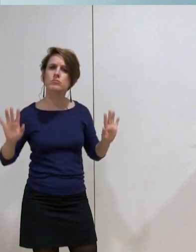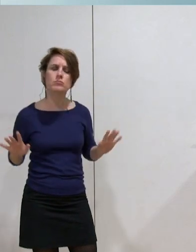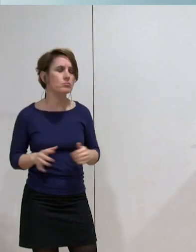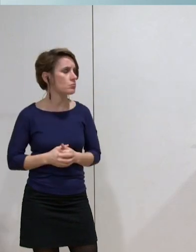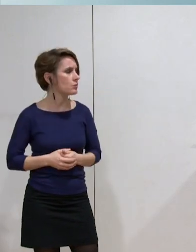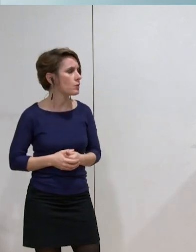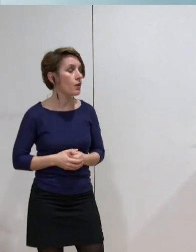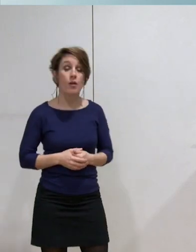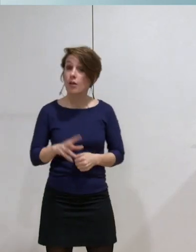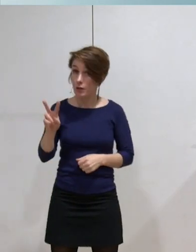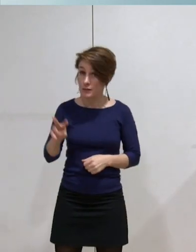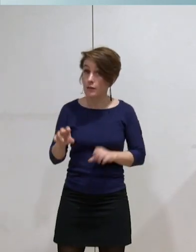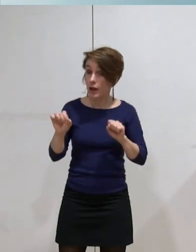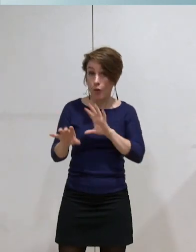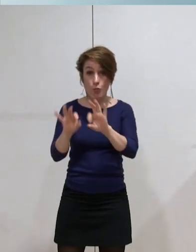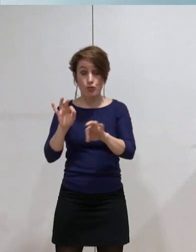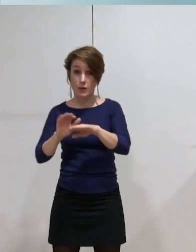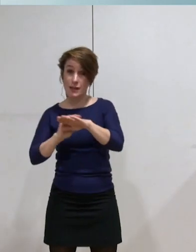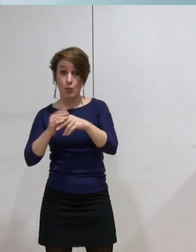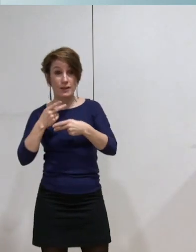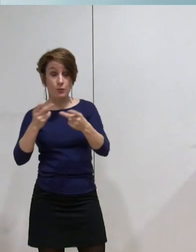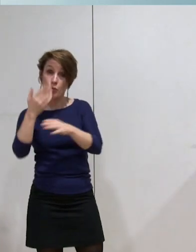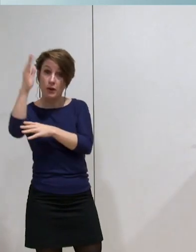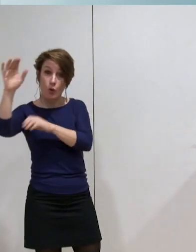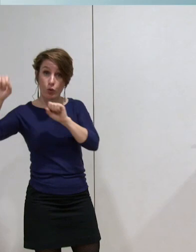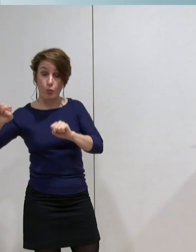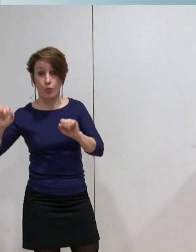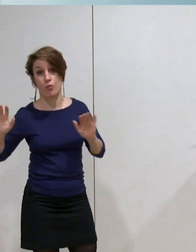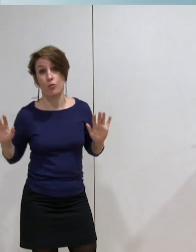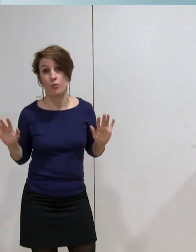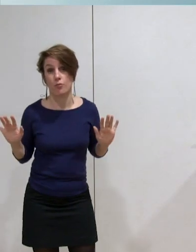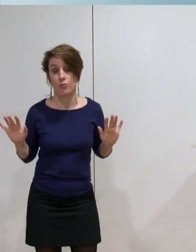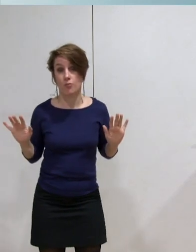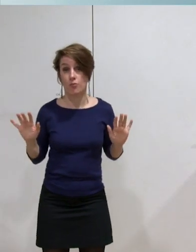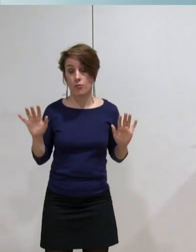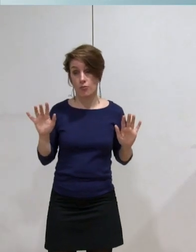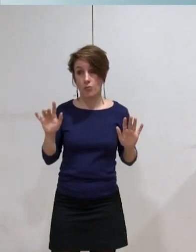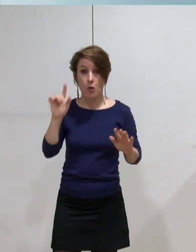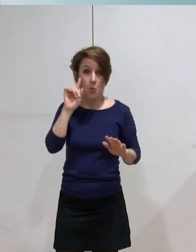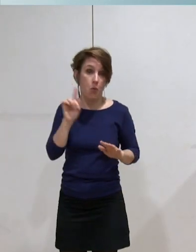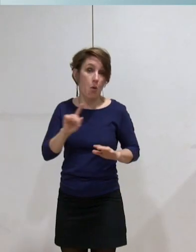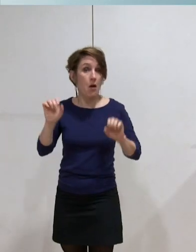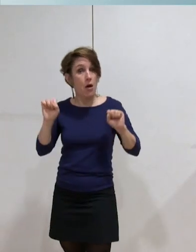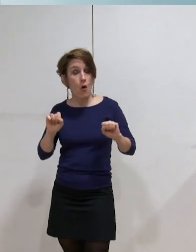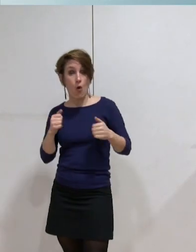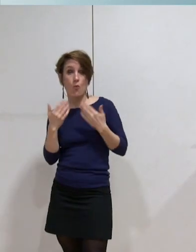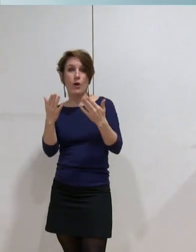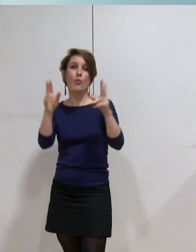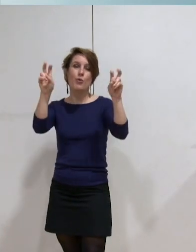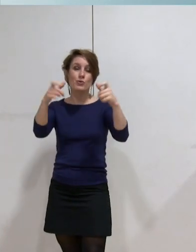pratiquer autrement en terme de politique publique on pourrait entre guillemets fournir une sorte de chque